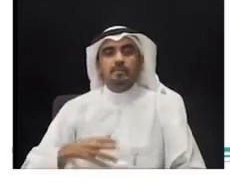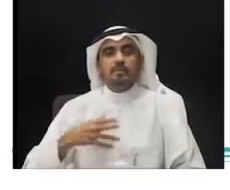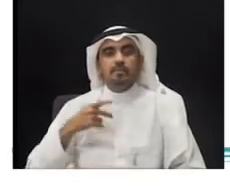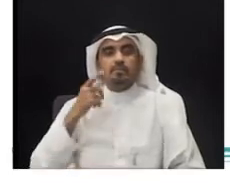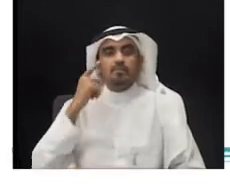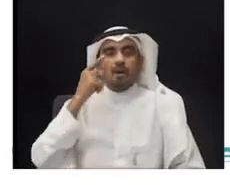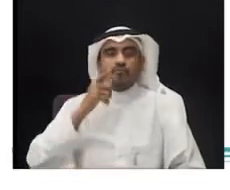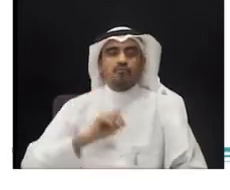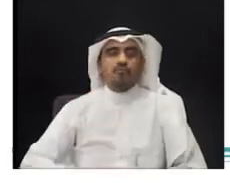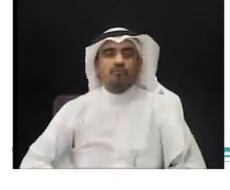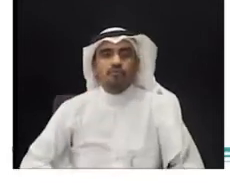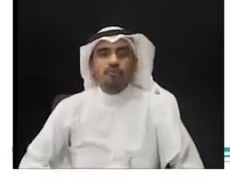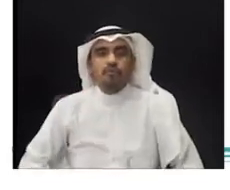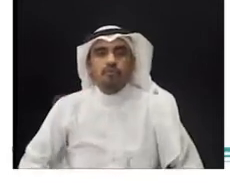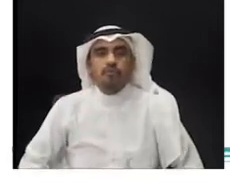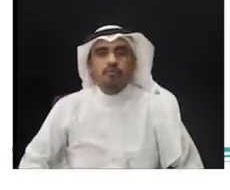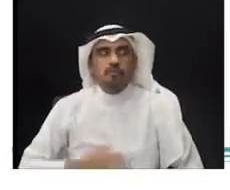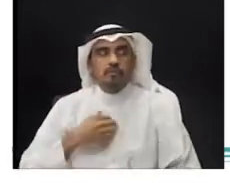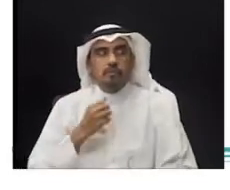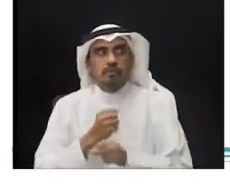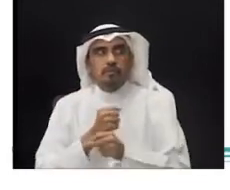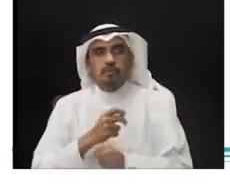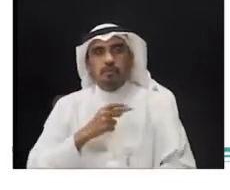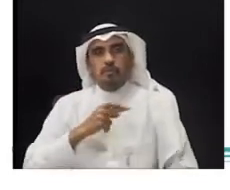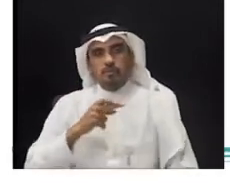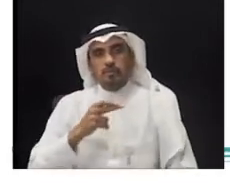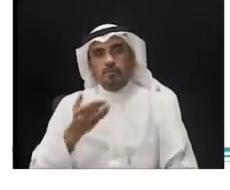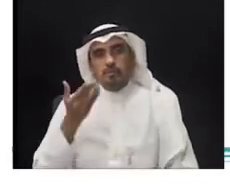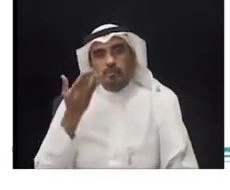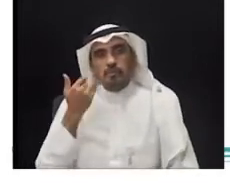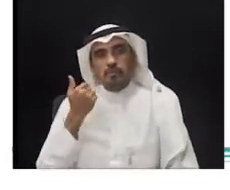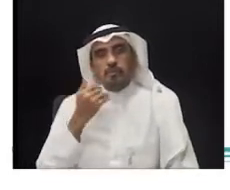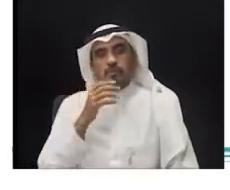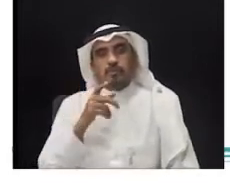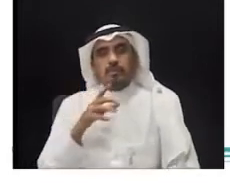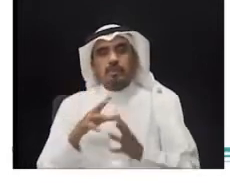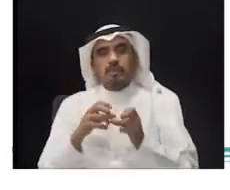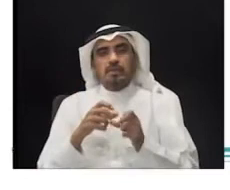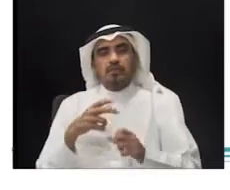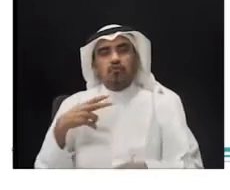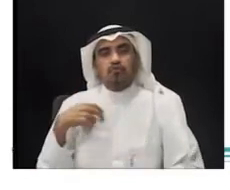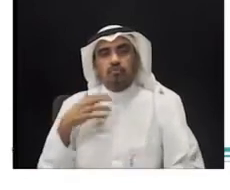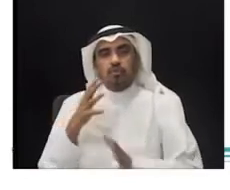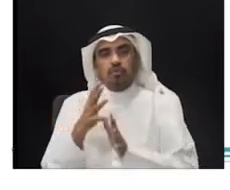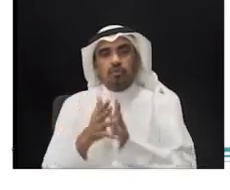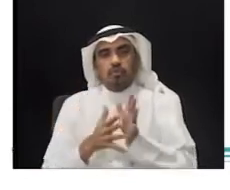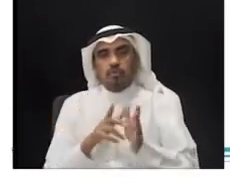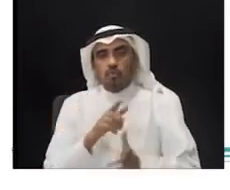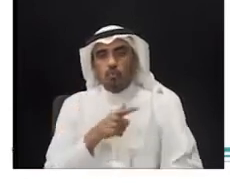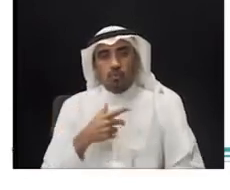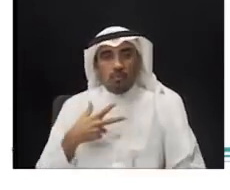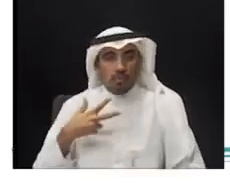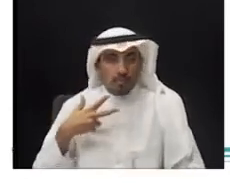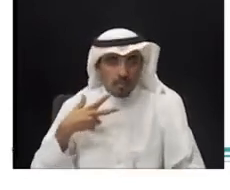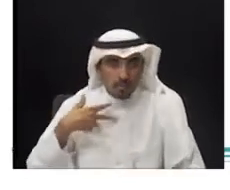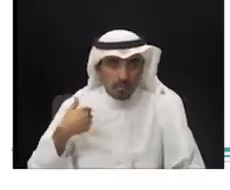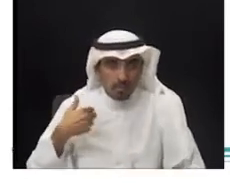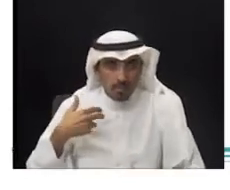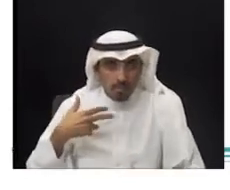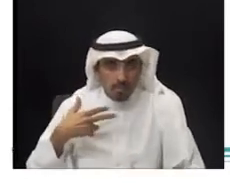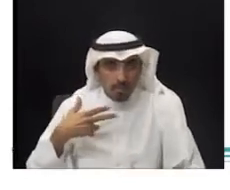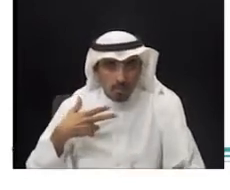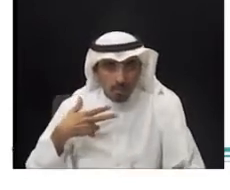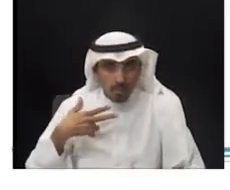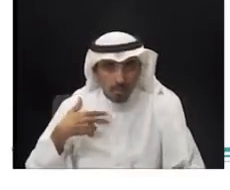هي طبعا أسماء الإشارة من المعارف. استخدم الإجابات السابقة في إكمال تعريف اسم الإشارة. اسم الإشارة هو اسم،